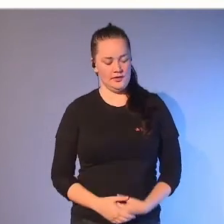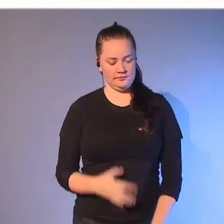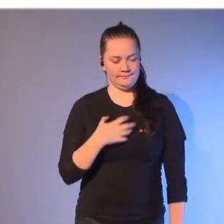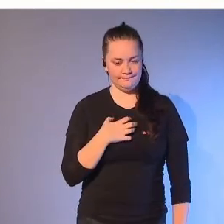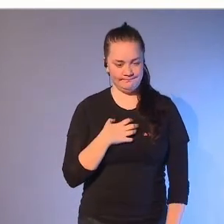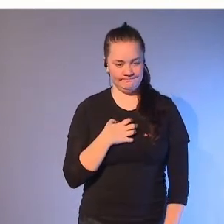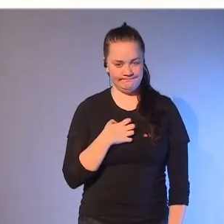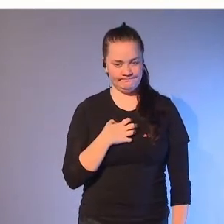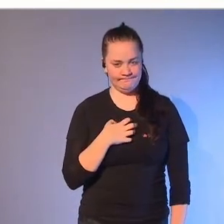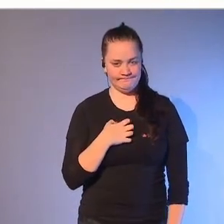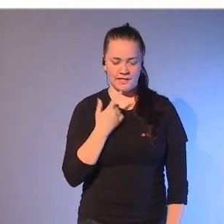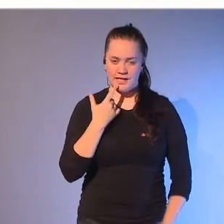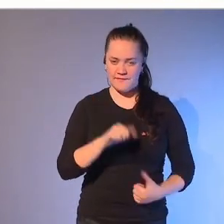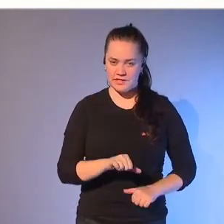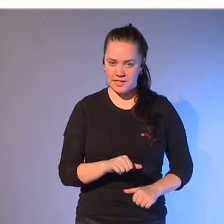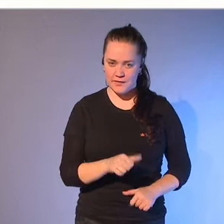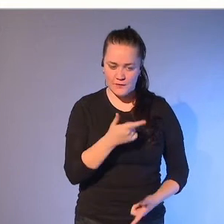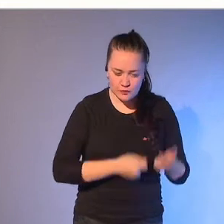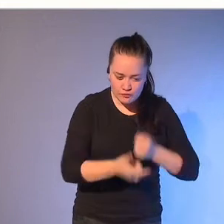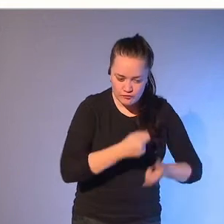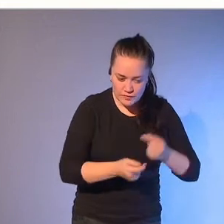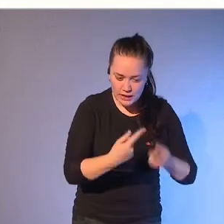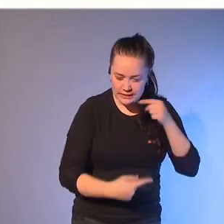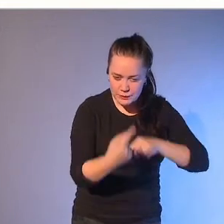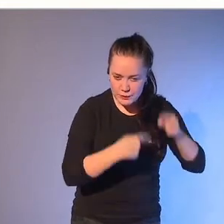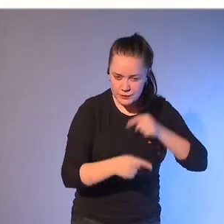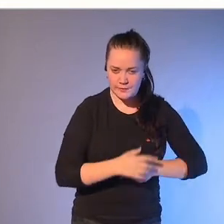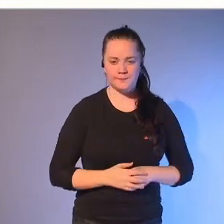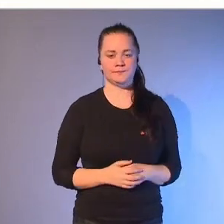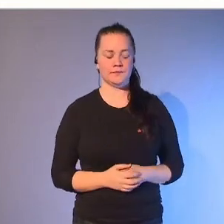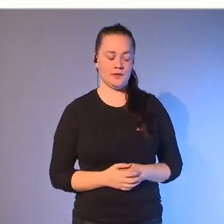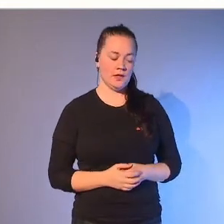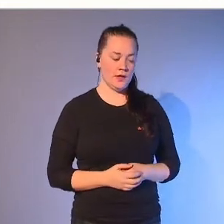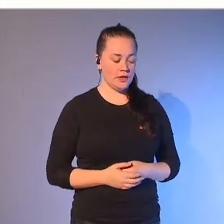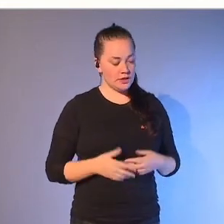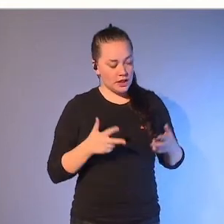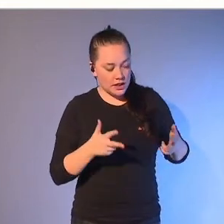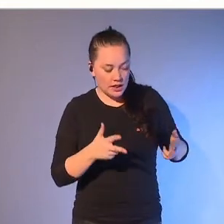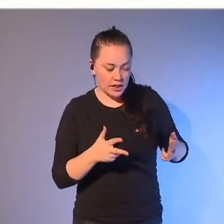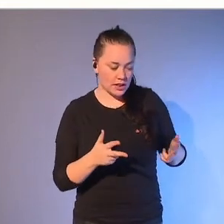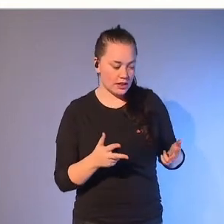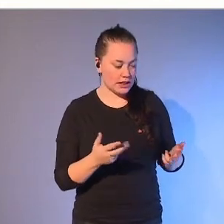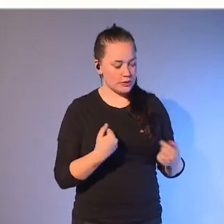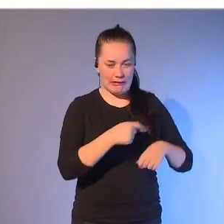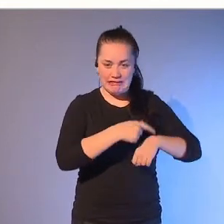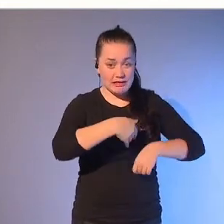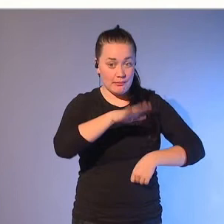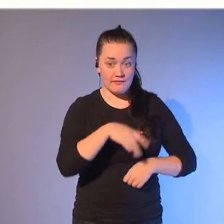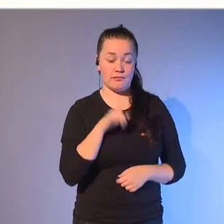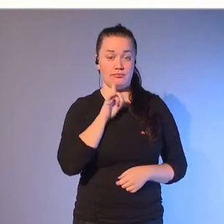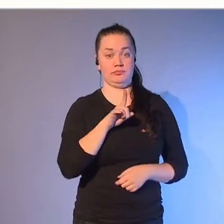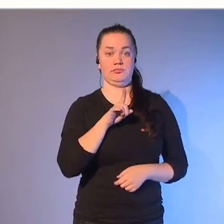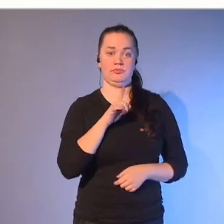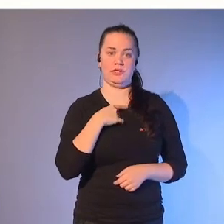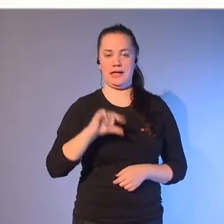litt vanskelig å få dratt i gang det her da. Og står der og strever litt, og så rekker det ikke noe mer da, for plutselig så er det